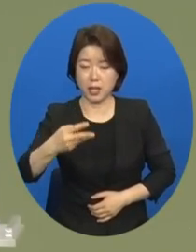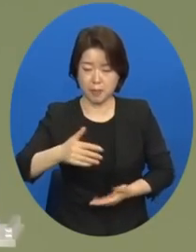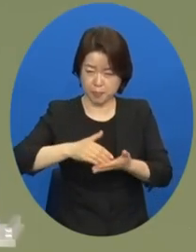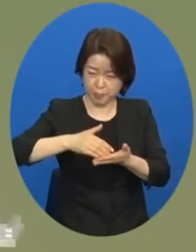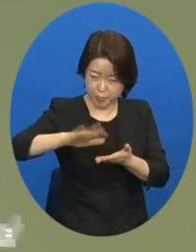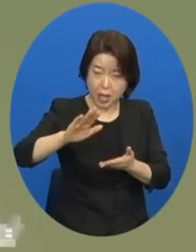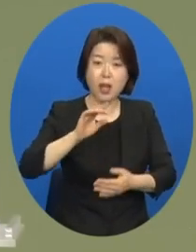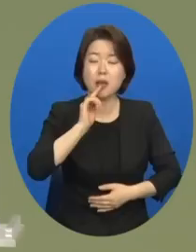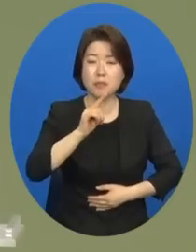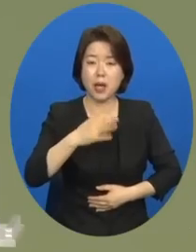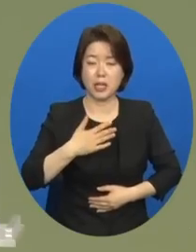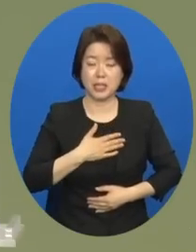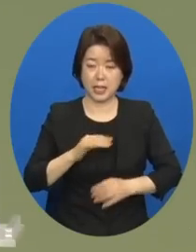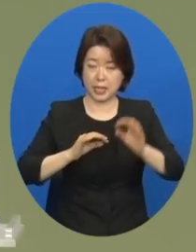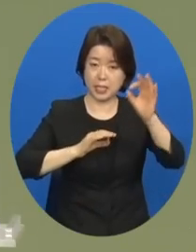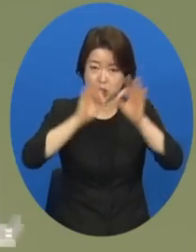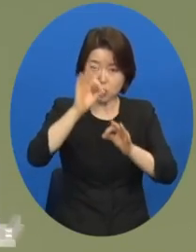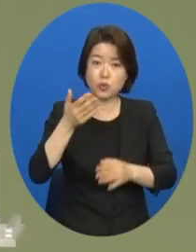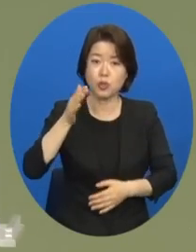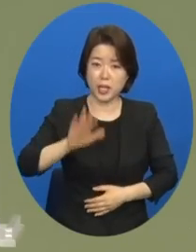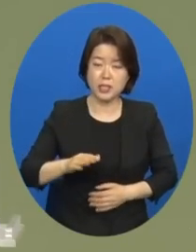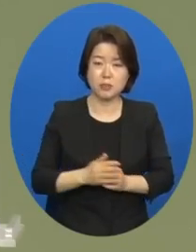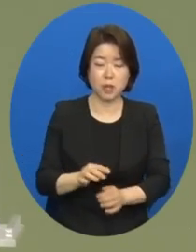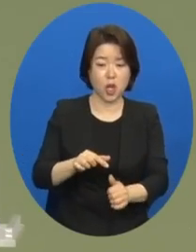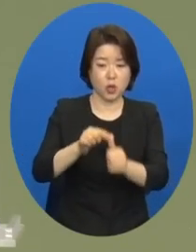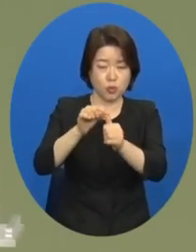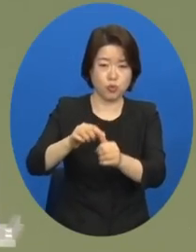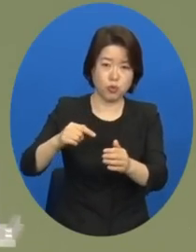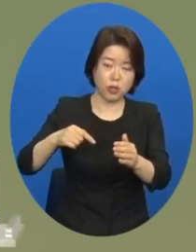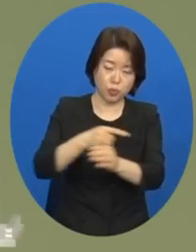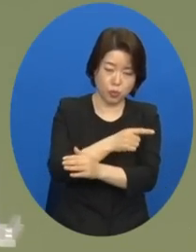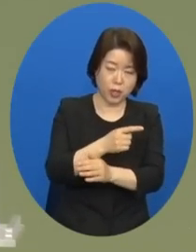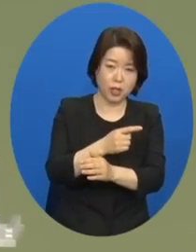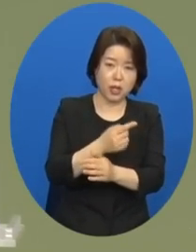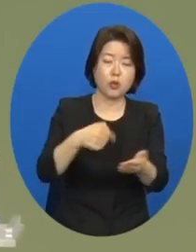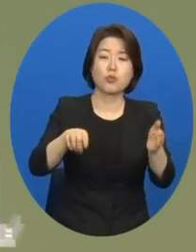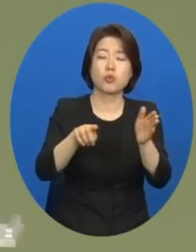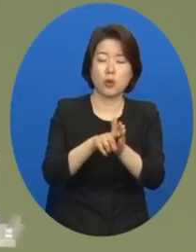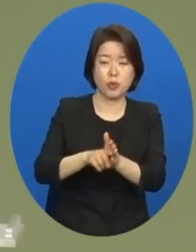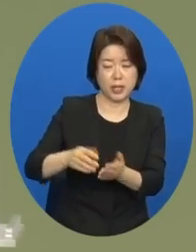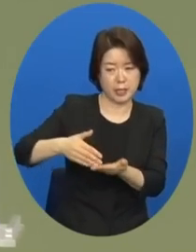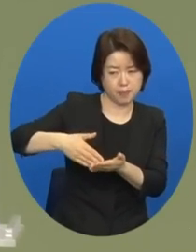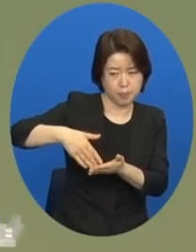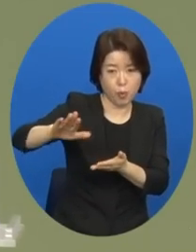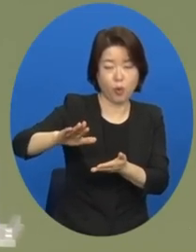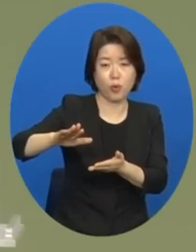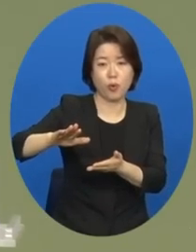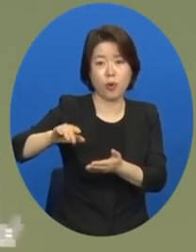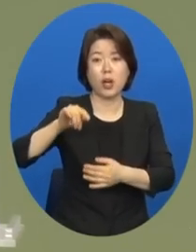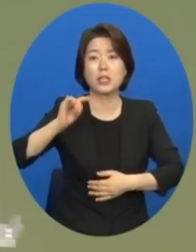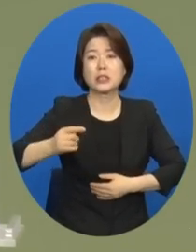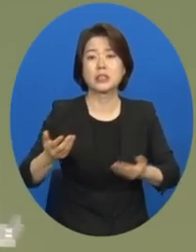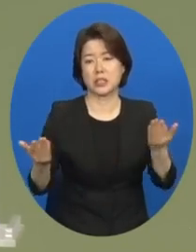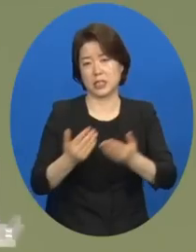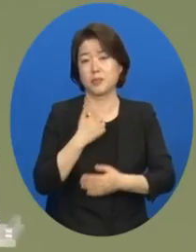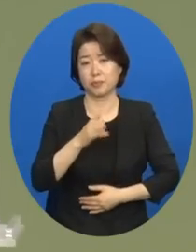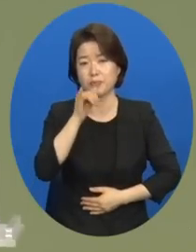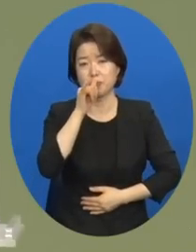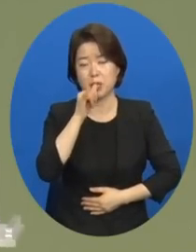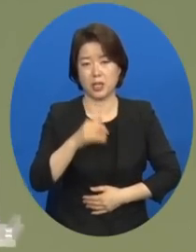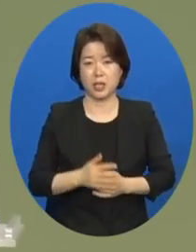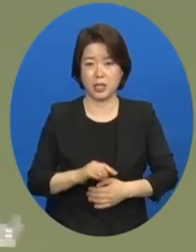자기가 비록 실수는 했지만 구원을 위해 내보내는 구속사 적적 적용을 한 거예요